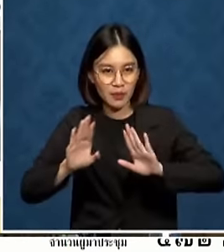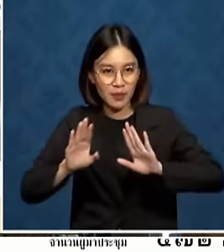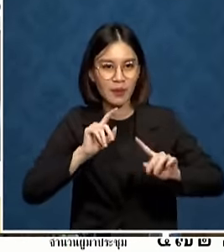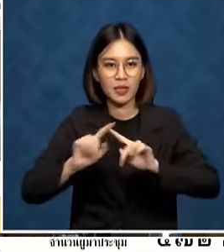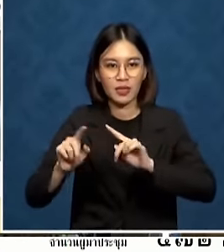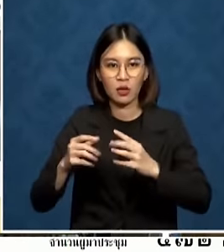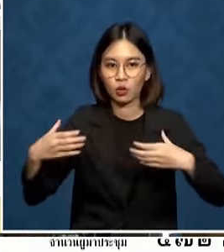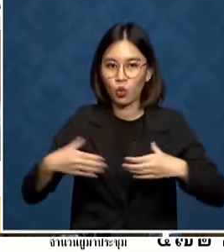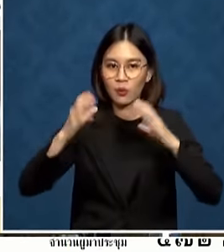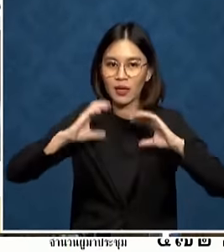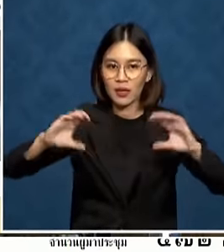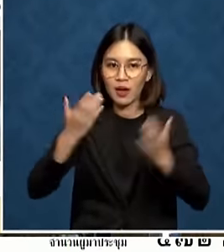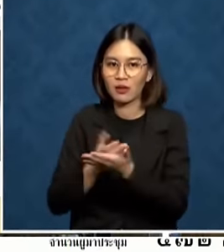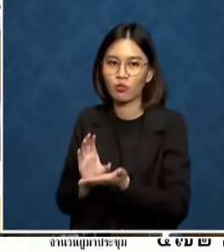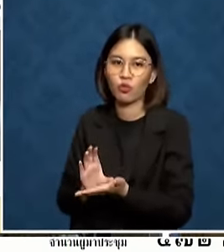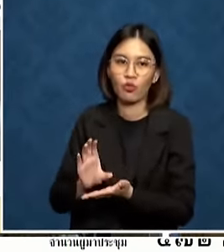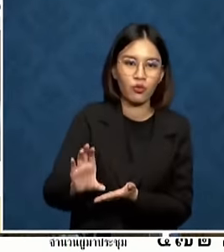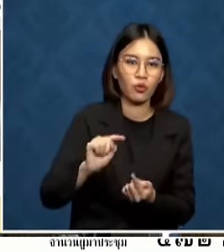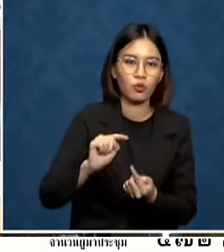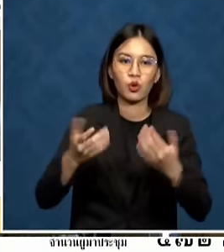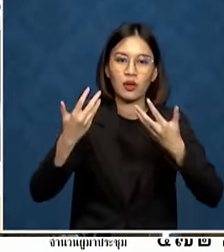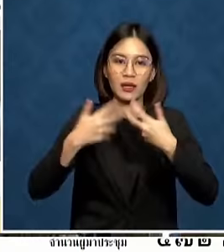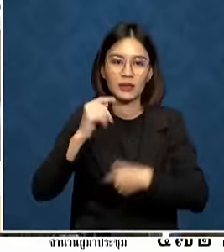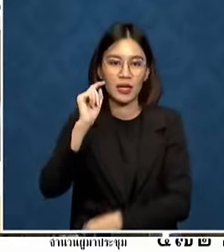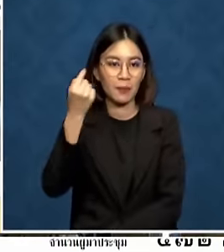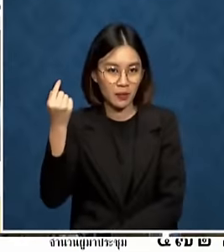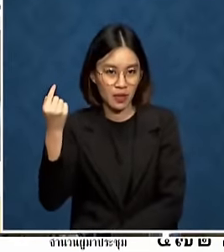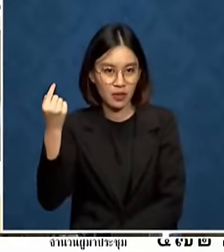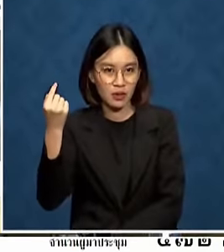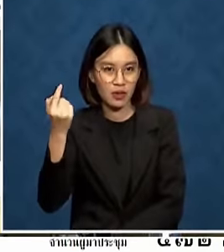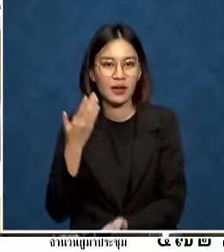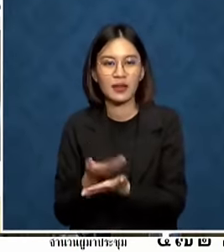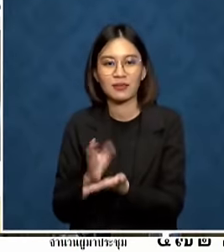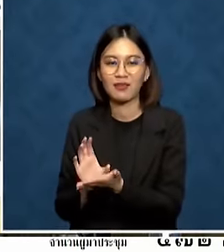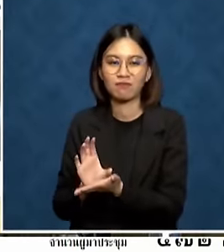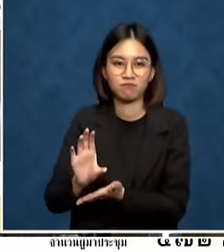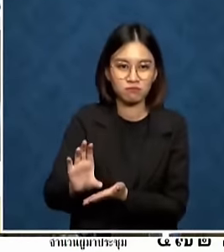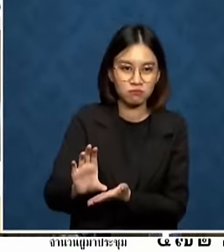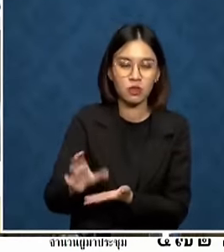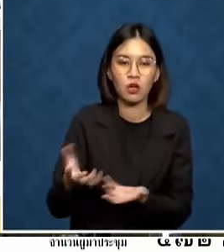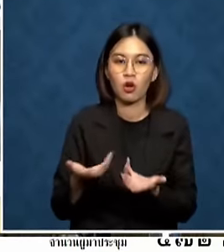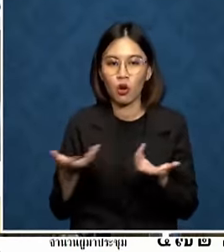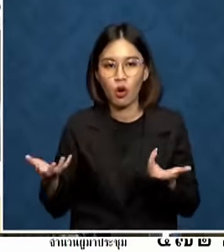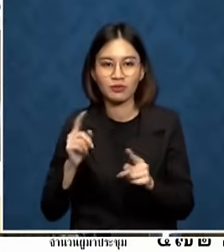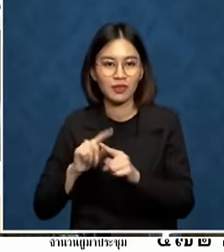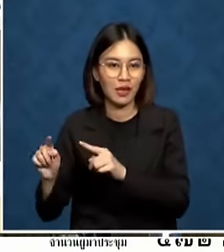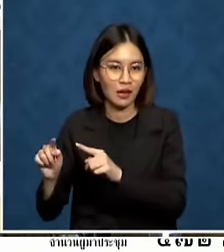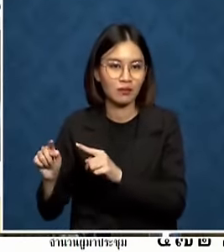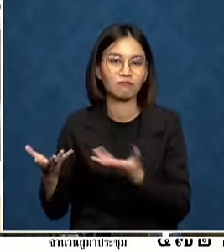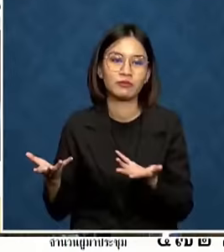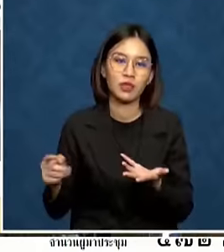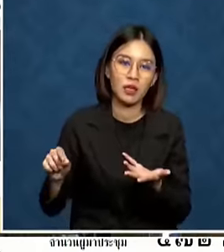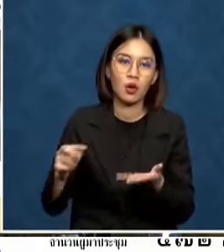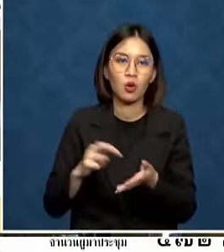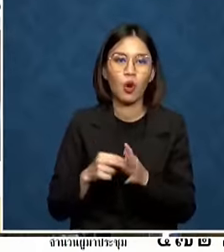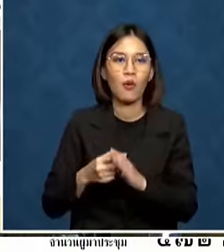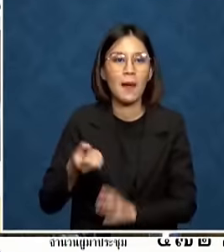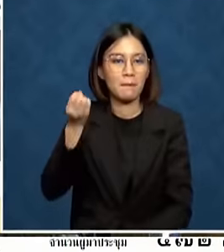ที่รัฐบาลทุ่มไปในการสร้างอุตสาหกรรมใหม่เงินที่ลงไปทรัพยากรที่เสียไปเรียกว่า